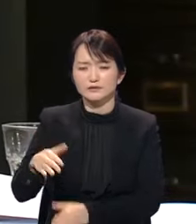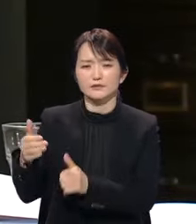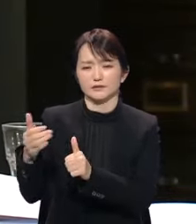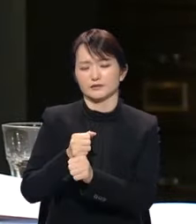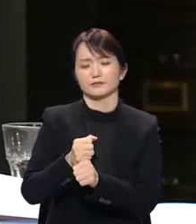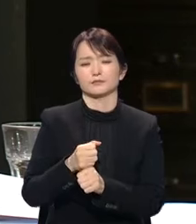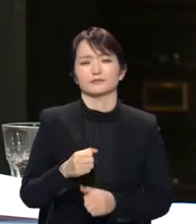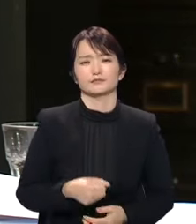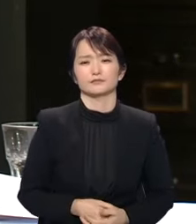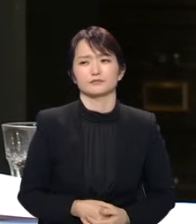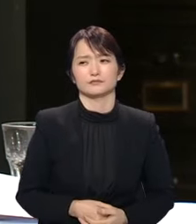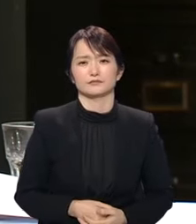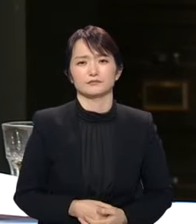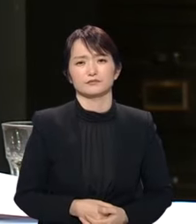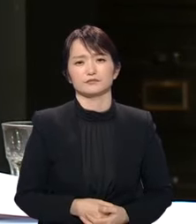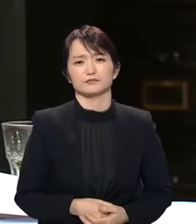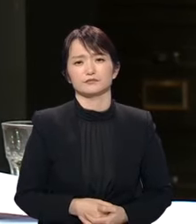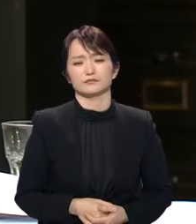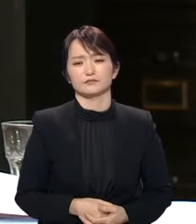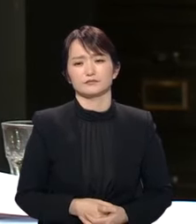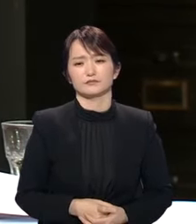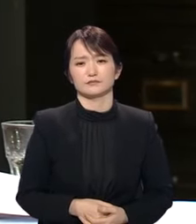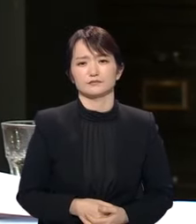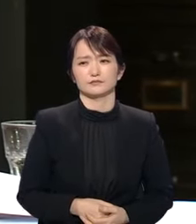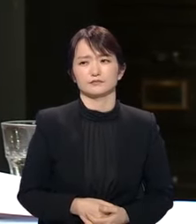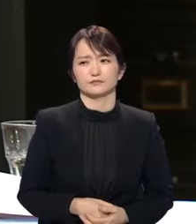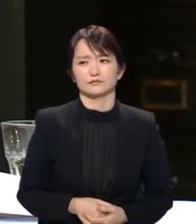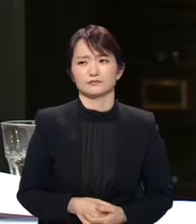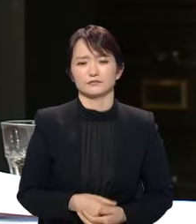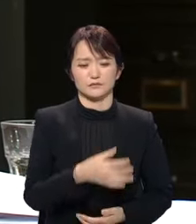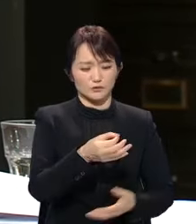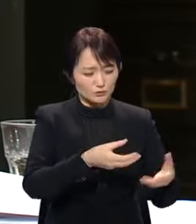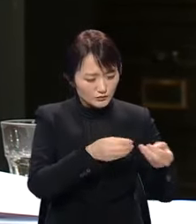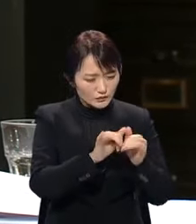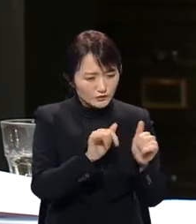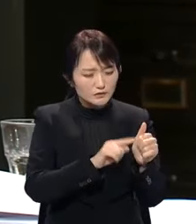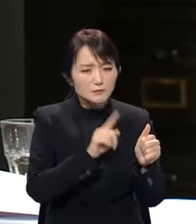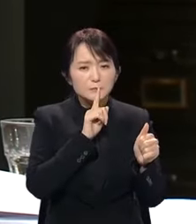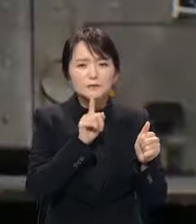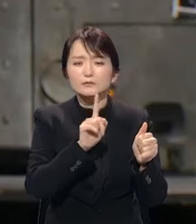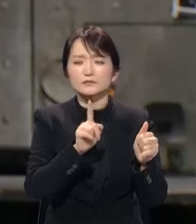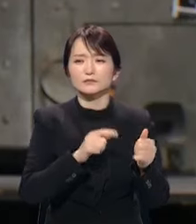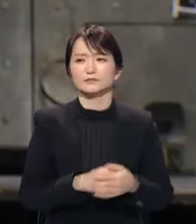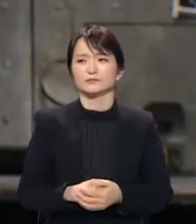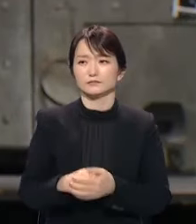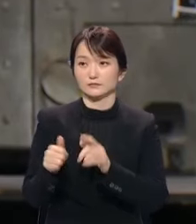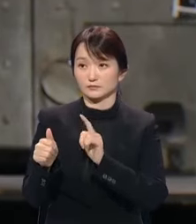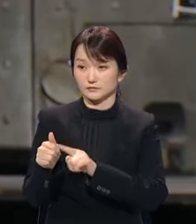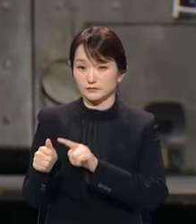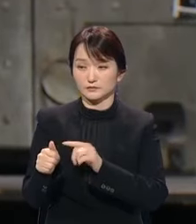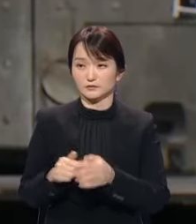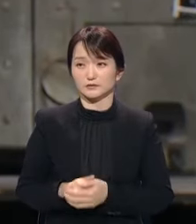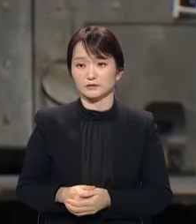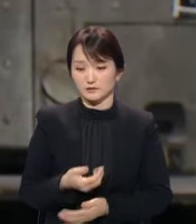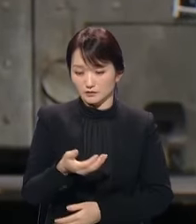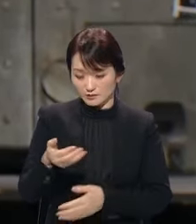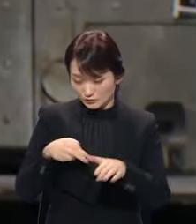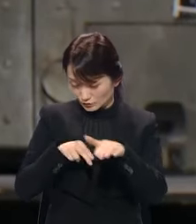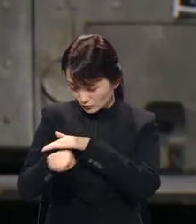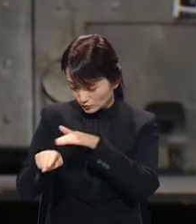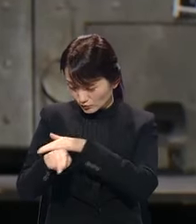자수하려고 했다. 무슨 말을 못하겠습니까? 자, 그런데 사채업자 얘기는 또 뭔가요, 이게? 그러니까 이자가 다니면서 도피를 하는 과정에